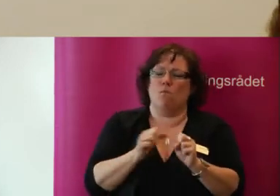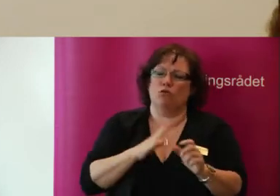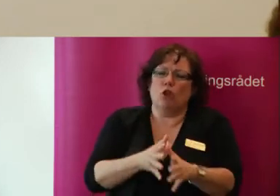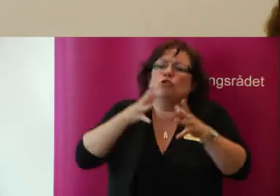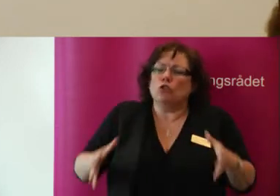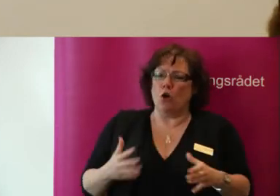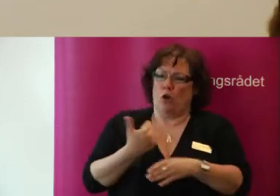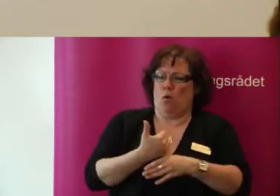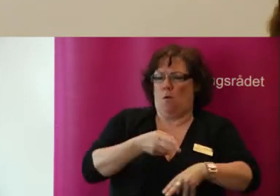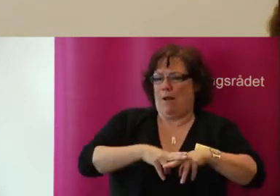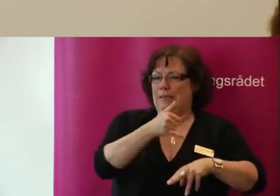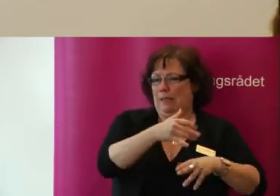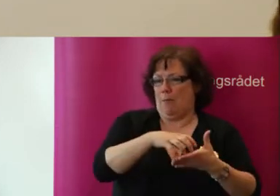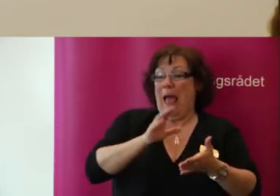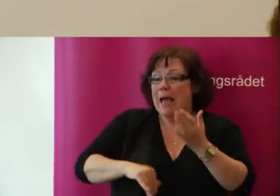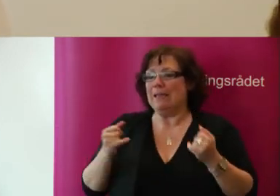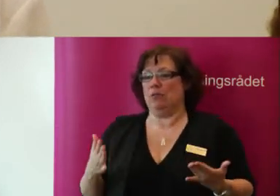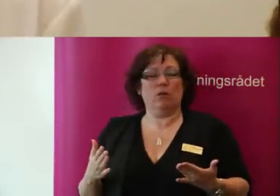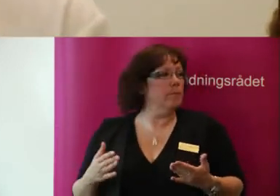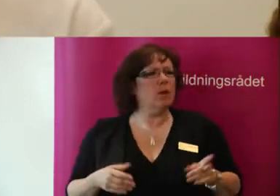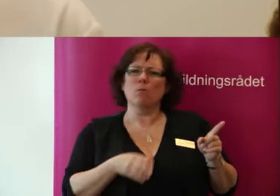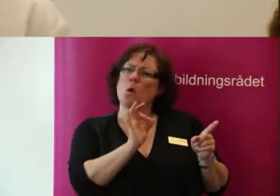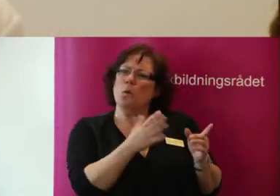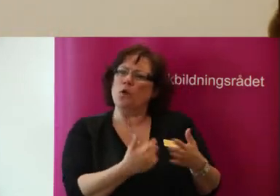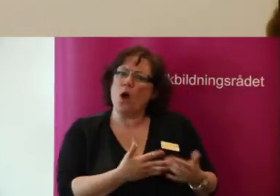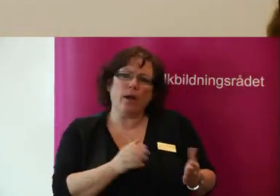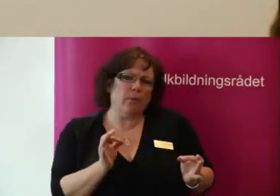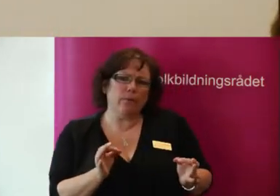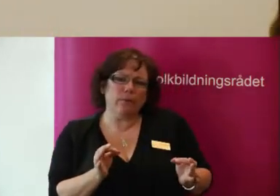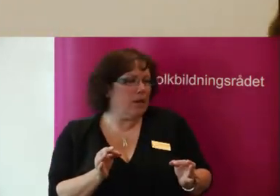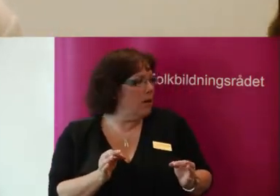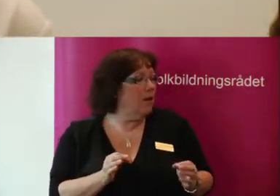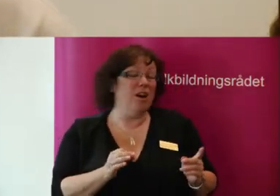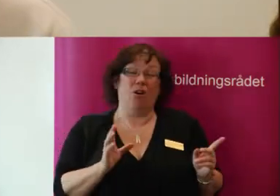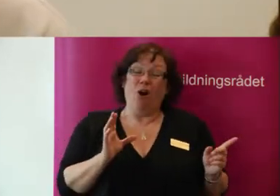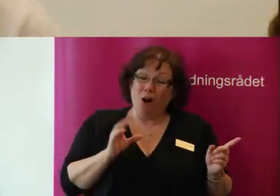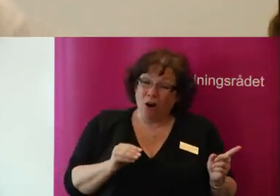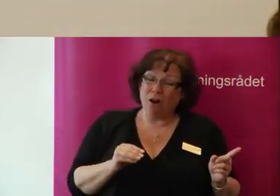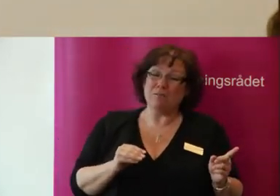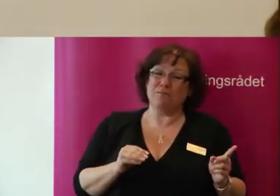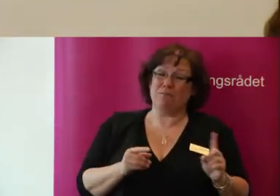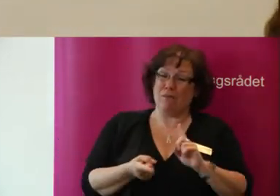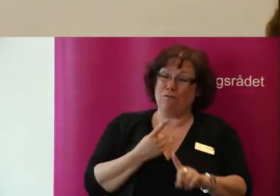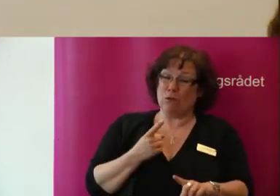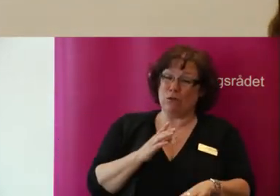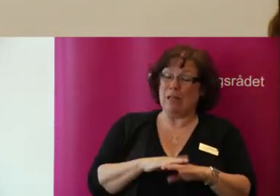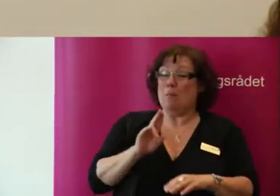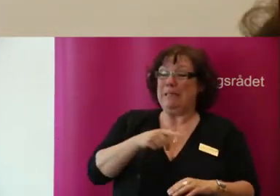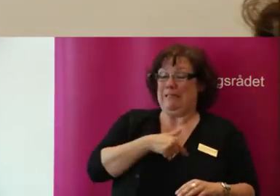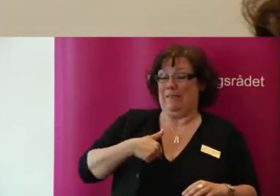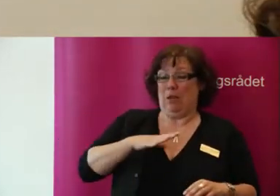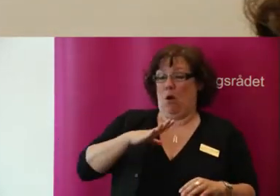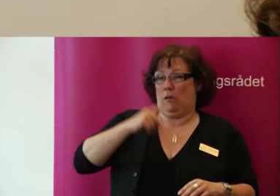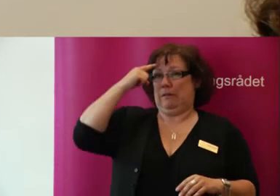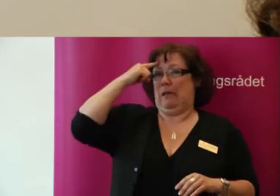i samhället än vad man gör idag. Och hur ska man göra det? Det är ju framför allt, vi driver ju en tes som